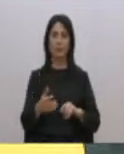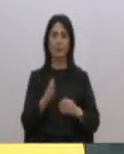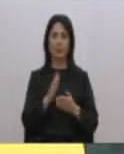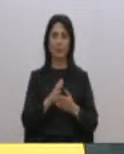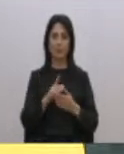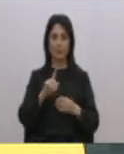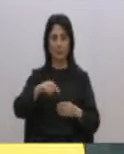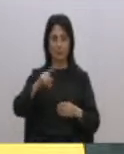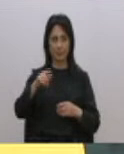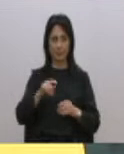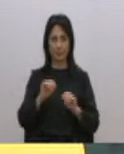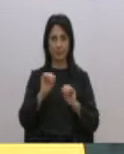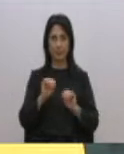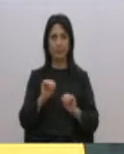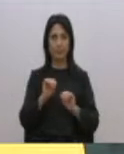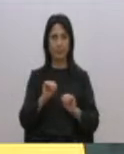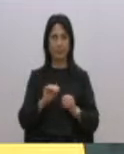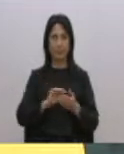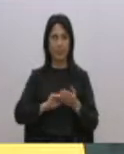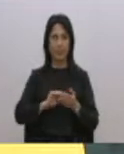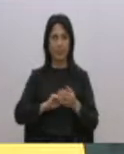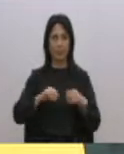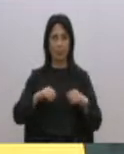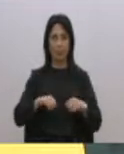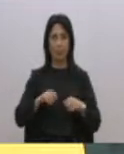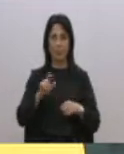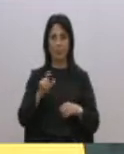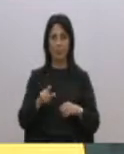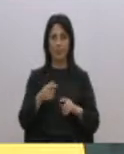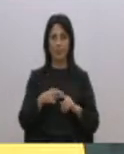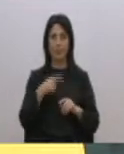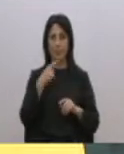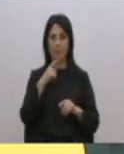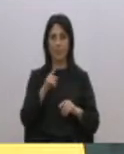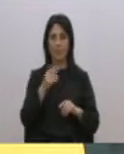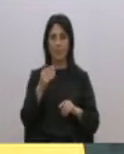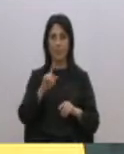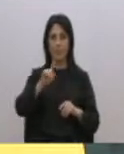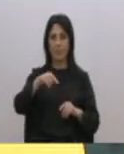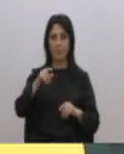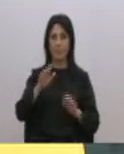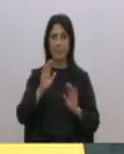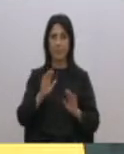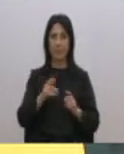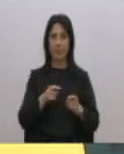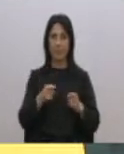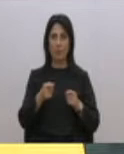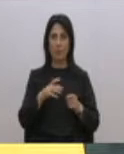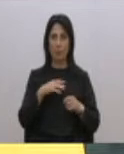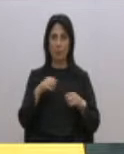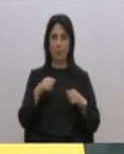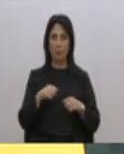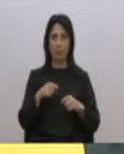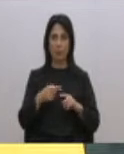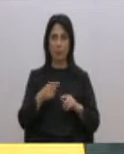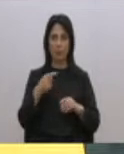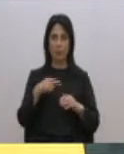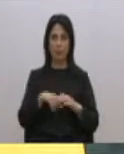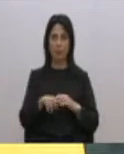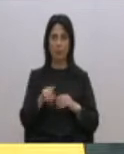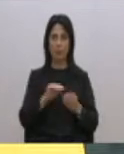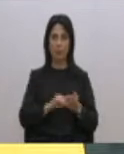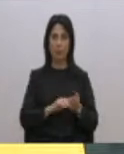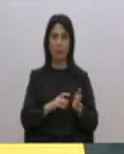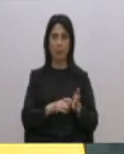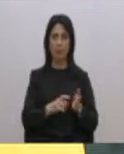არის ვალდებული დაიცვას ავტორების უფლებები და ისინი ამბობდნენ, რომ მათი ვალდებულობა მხოლოდ მართვა იყო უფლებები. აქედან გამომდინარე, ამ